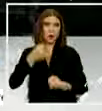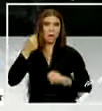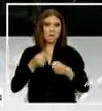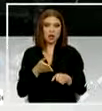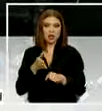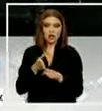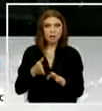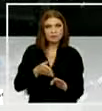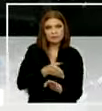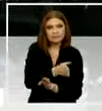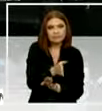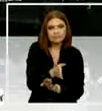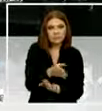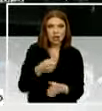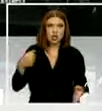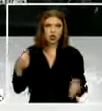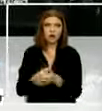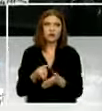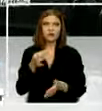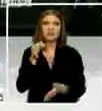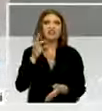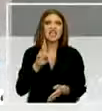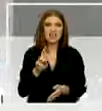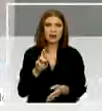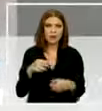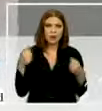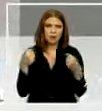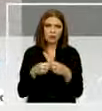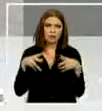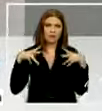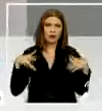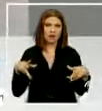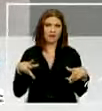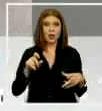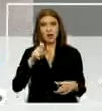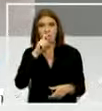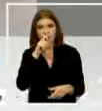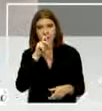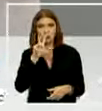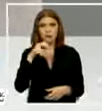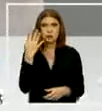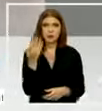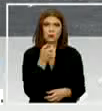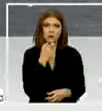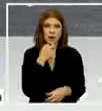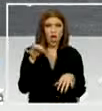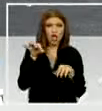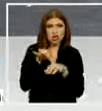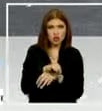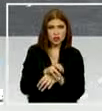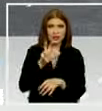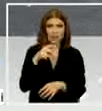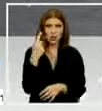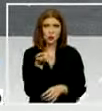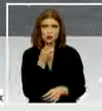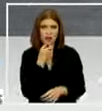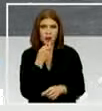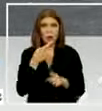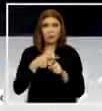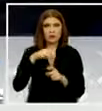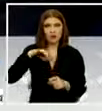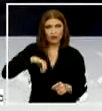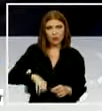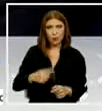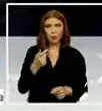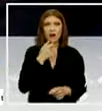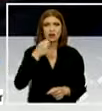pe contrasens și a intrat în plin într-un tir. Impactul a fost devastator. Atât bărbatul de 34 de ani, soția lui de 31 de ani, cât și fiul lor